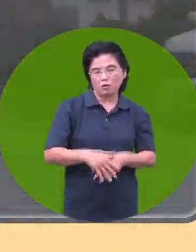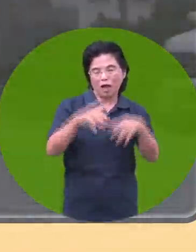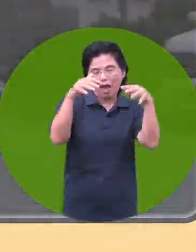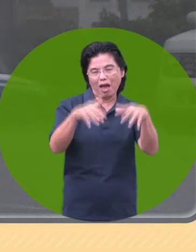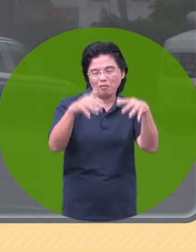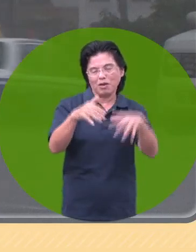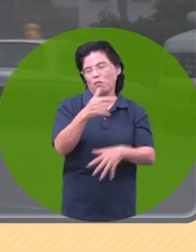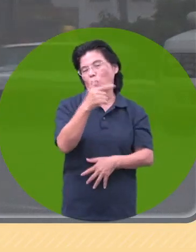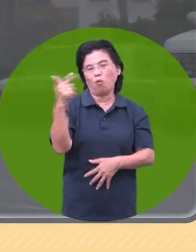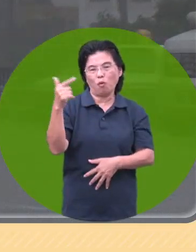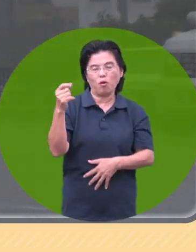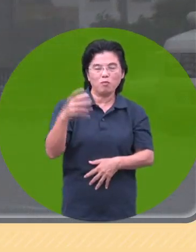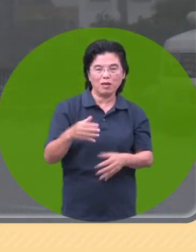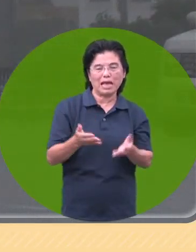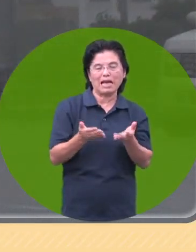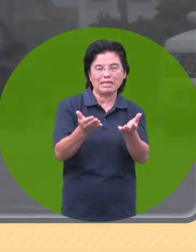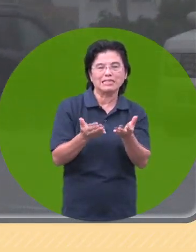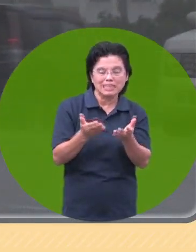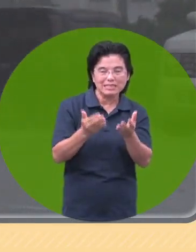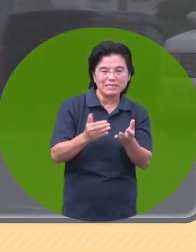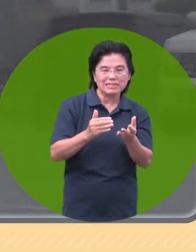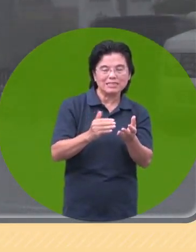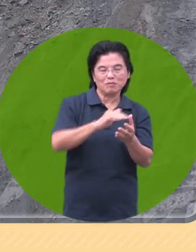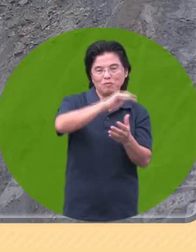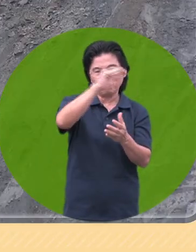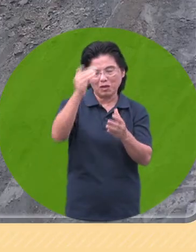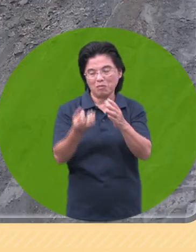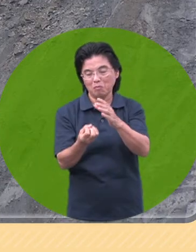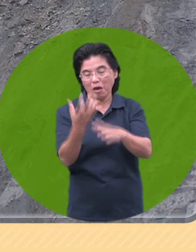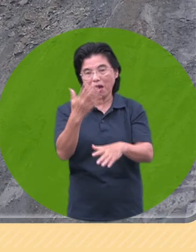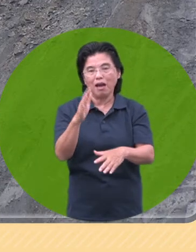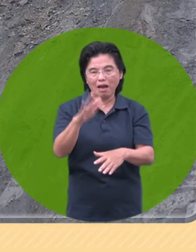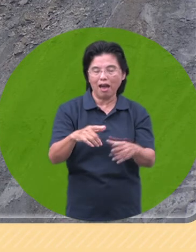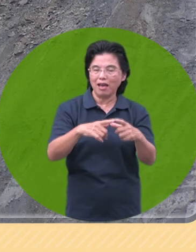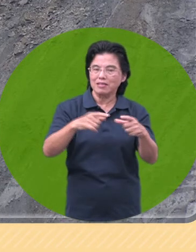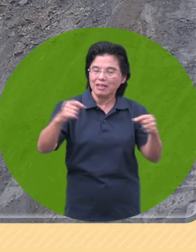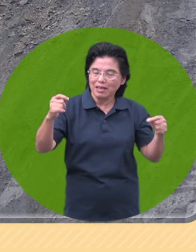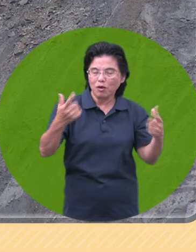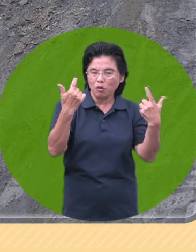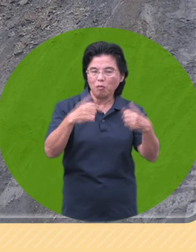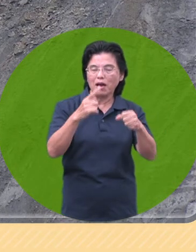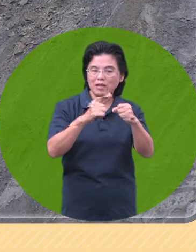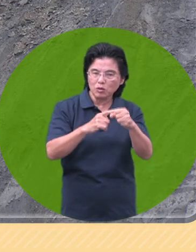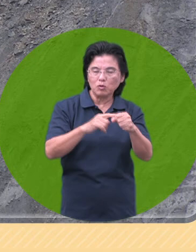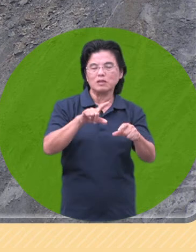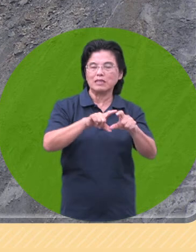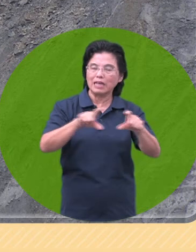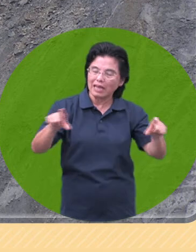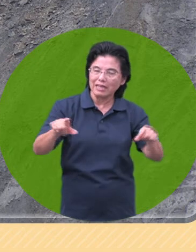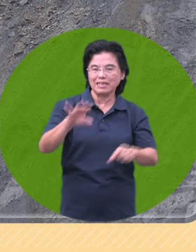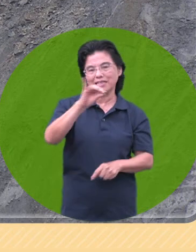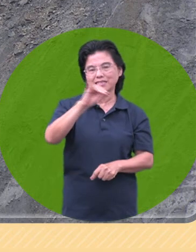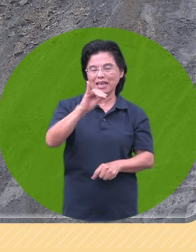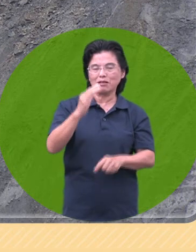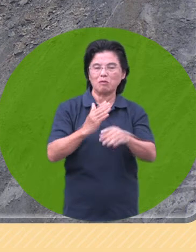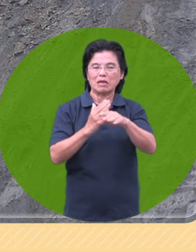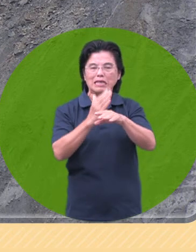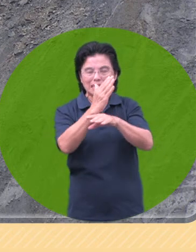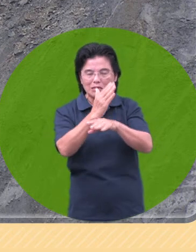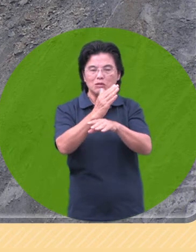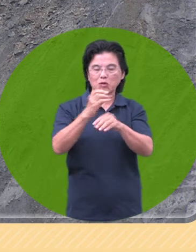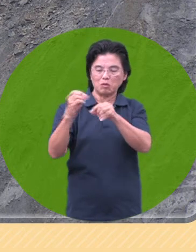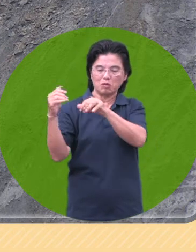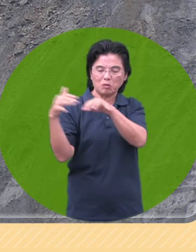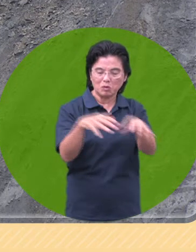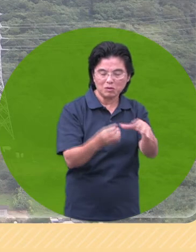く、また地震や活火山の影響などによって全国で毎年平均1000件を超える土砂災害が発生しています